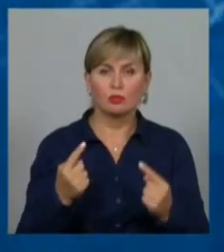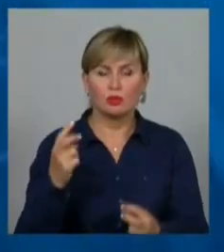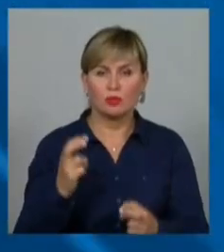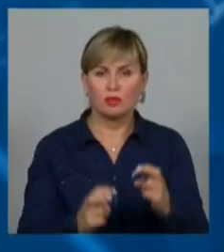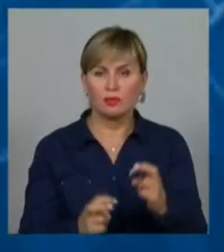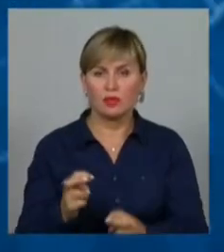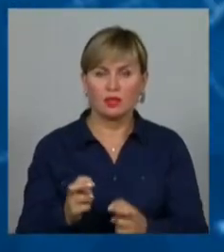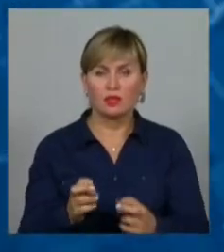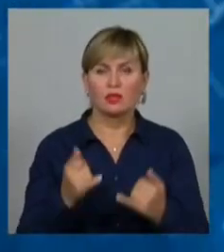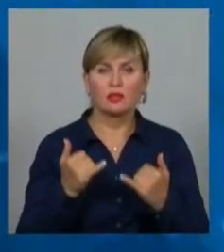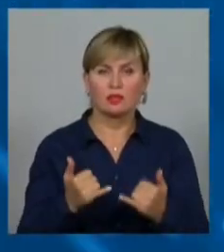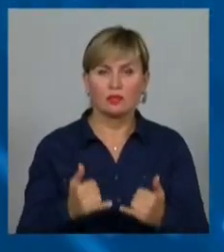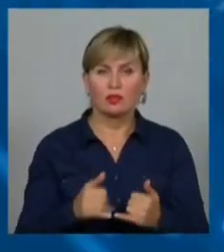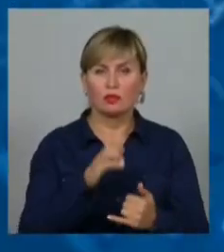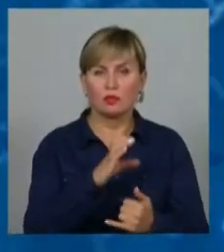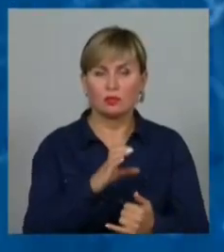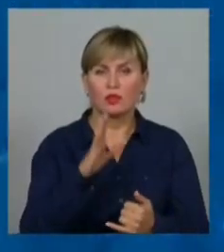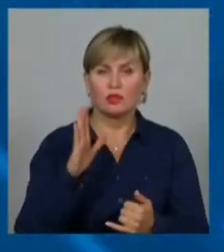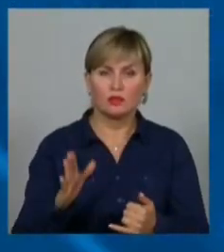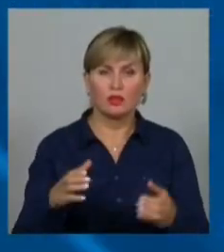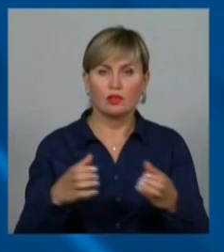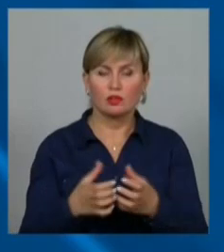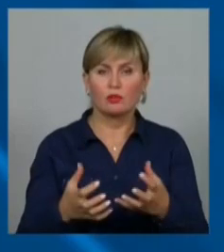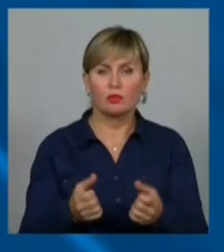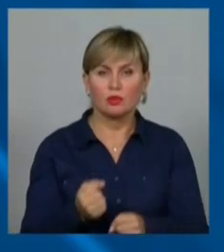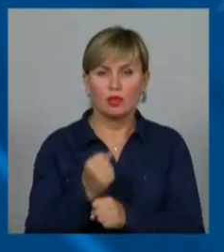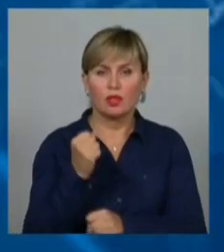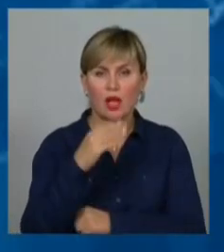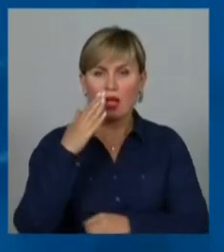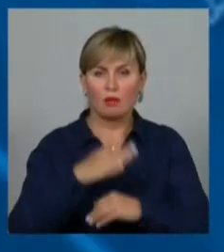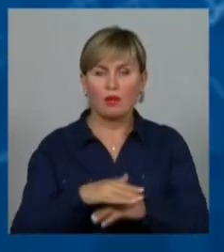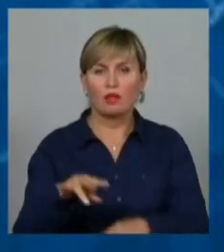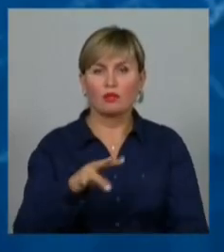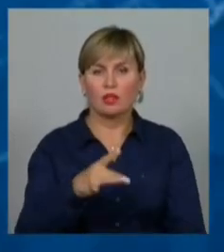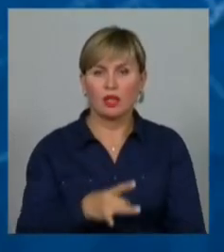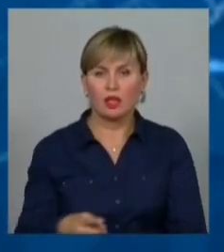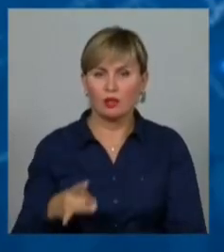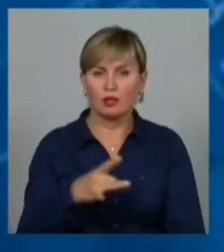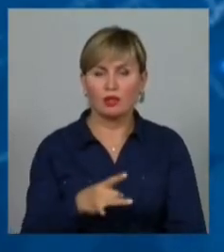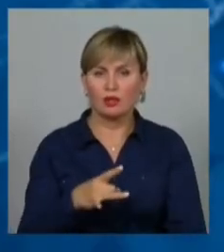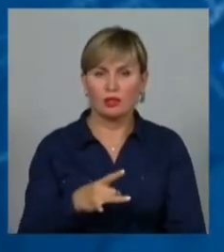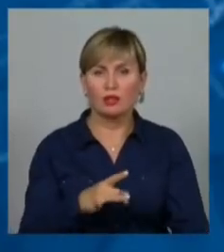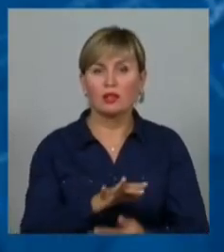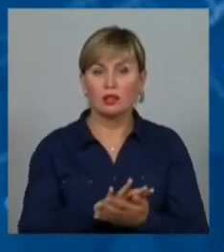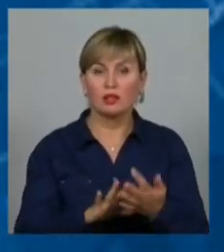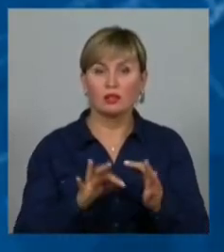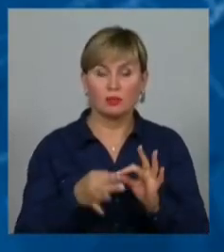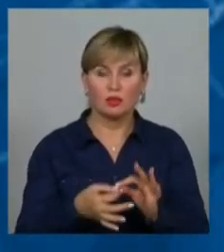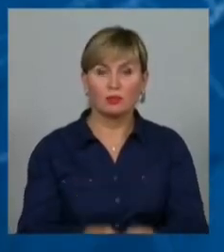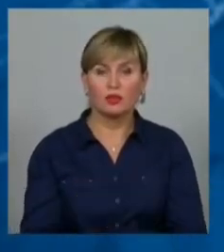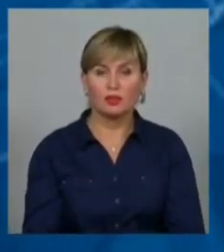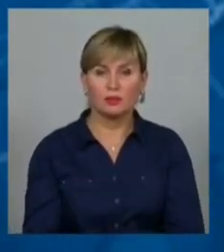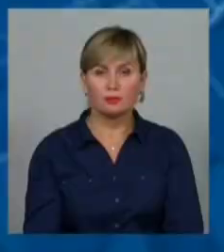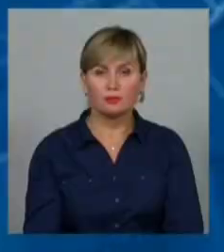предприятий. А сегодня «Спутник ВИ» коллективно получили работники акимата Наурызбайского района. Динара Сабитова расскажет